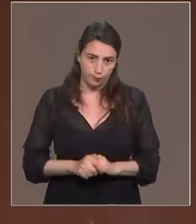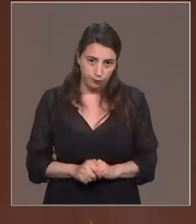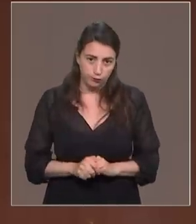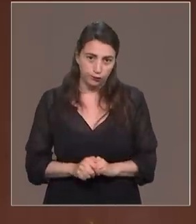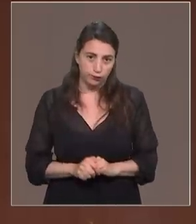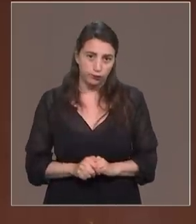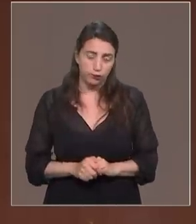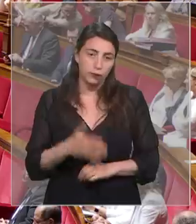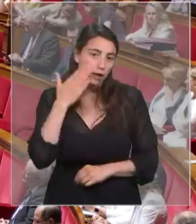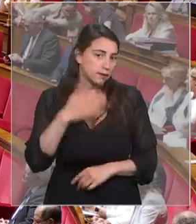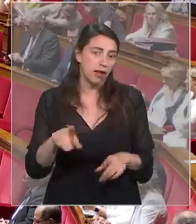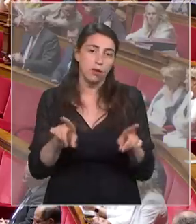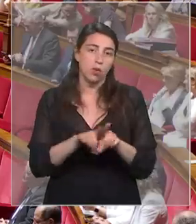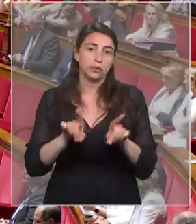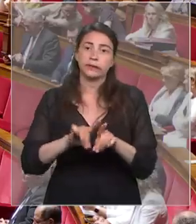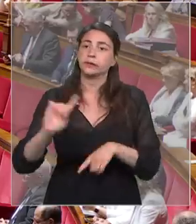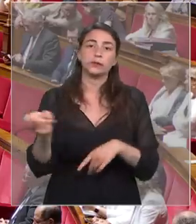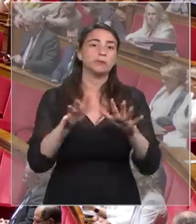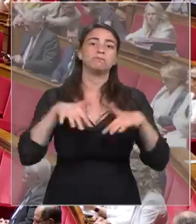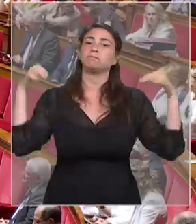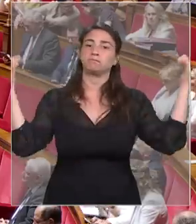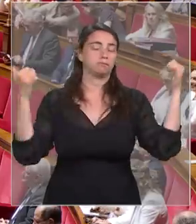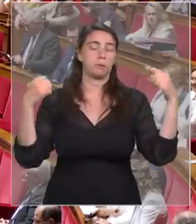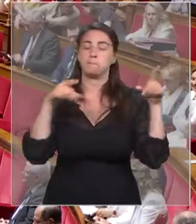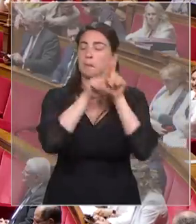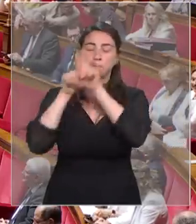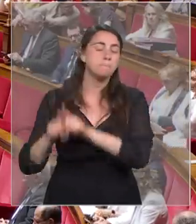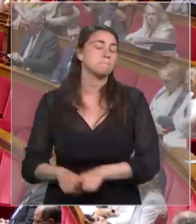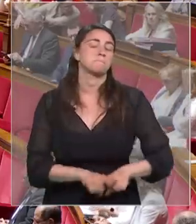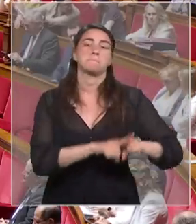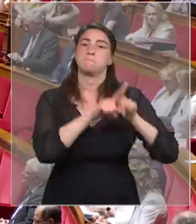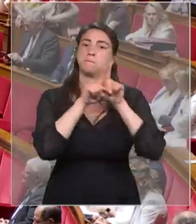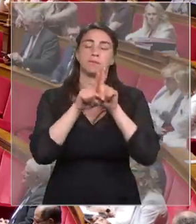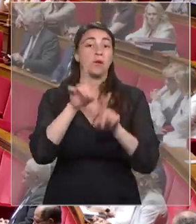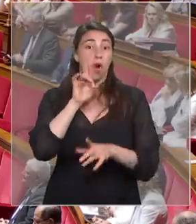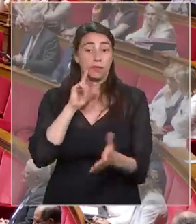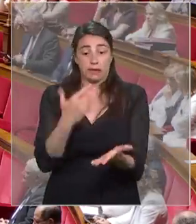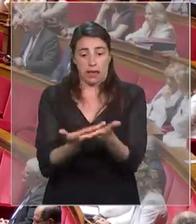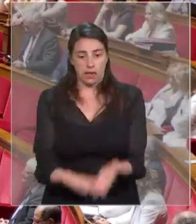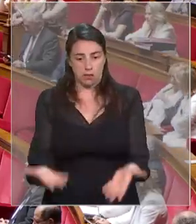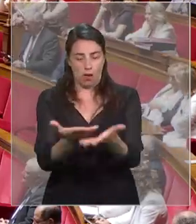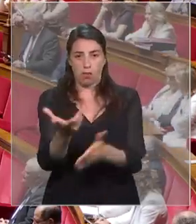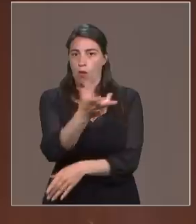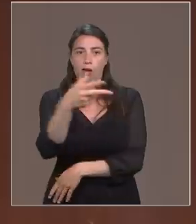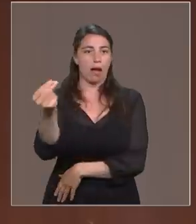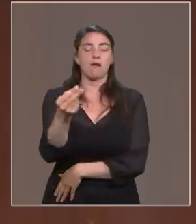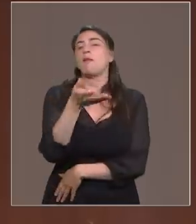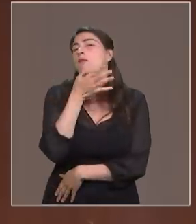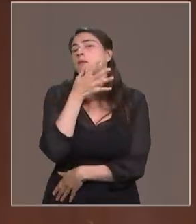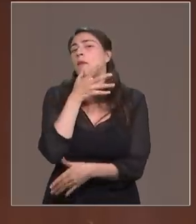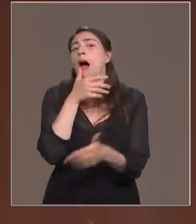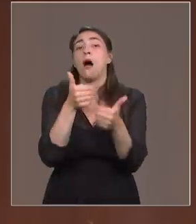largement partagé sur tous les bancs de cet hémicycle, car sur une question si grave, il ne peut pas y avoir de